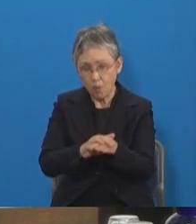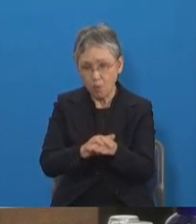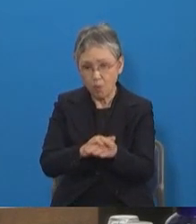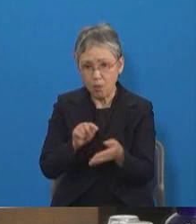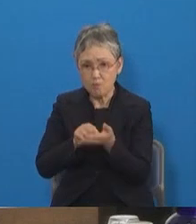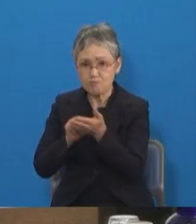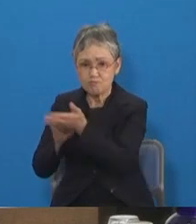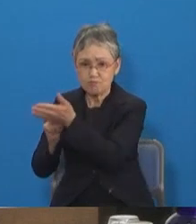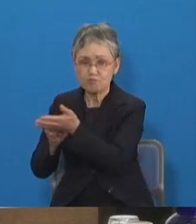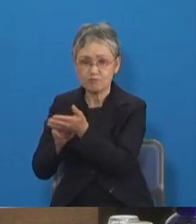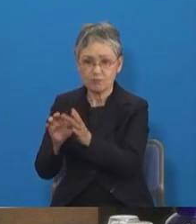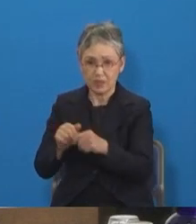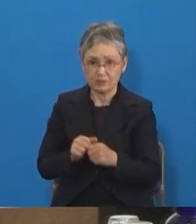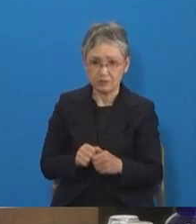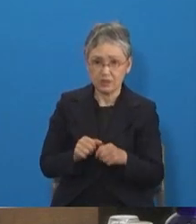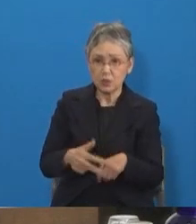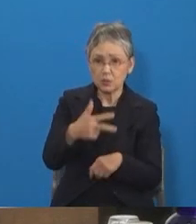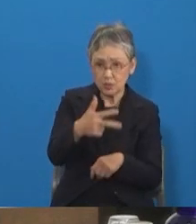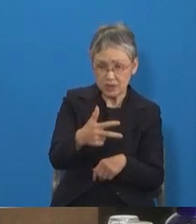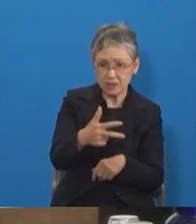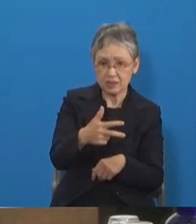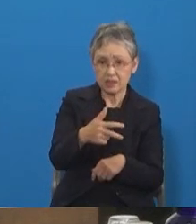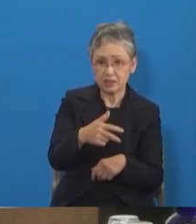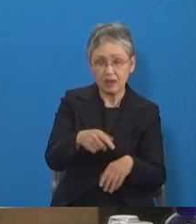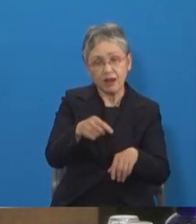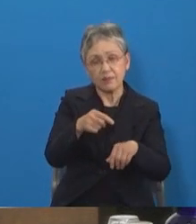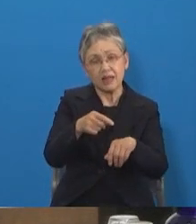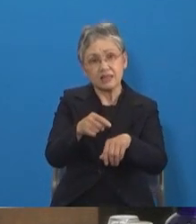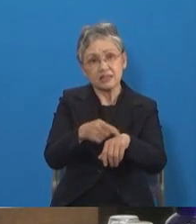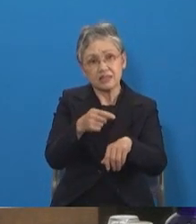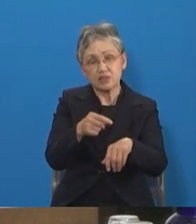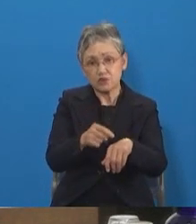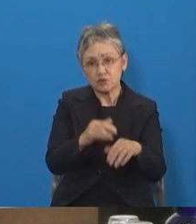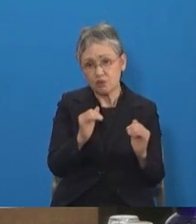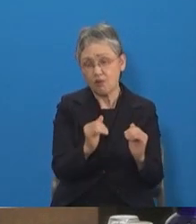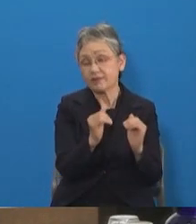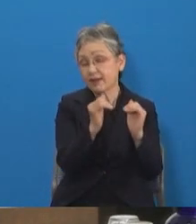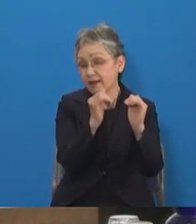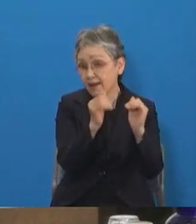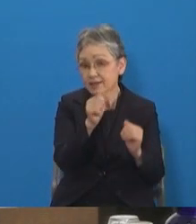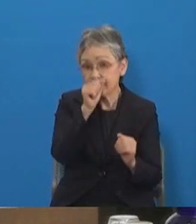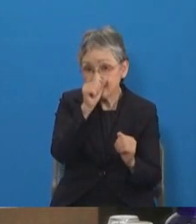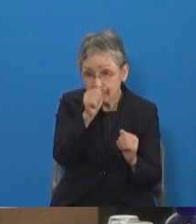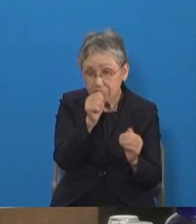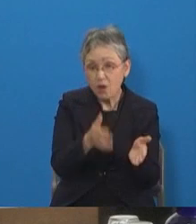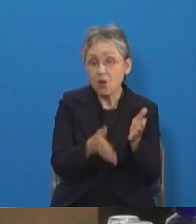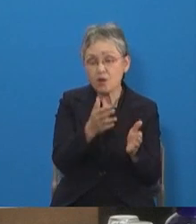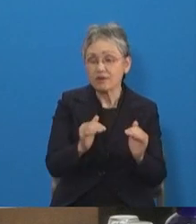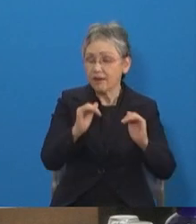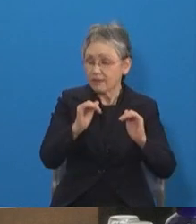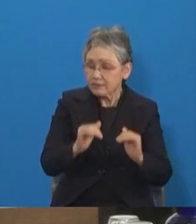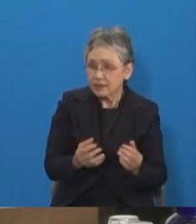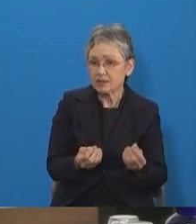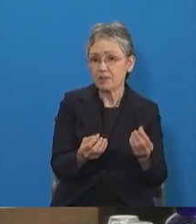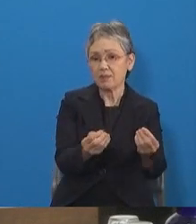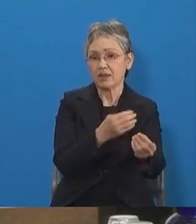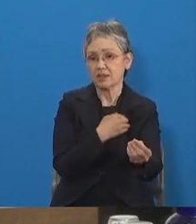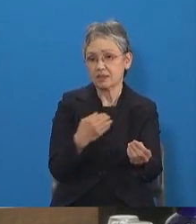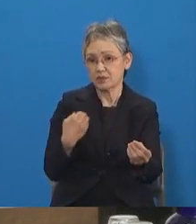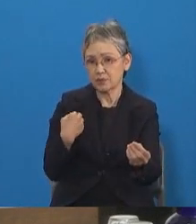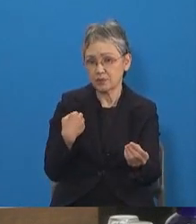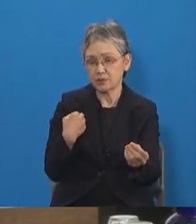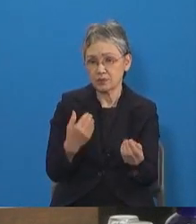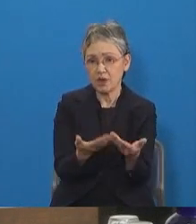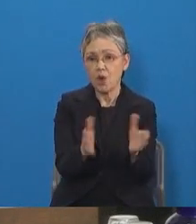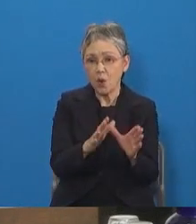に、京都市が誇る質の高い保育を安定的に継続できるよう、保育士養成校や保育関係団